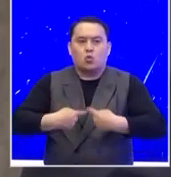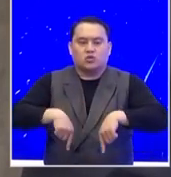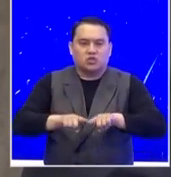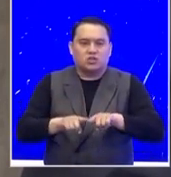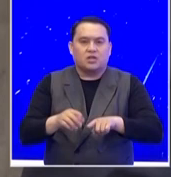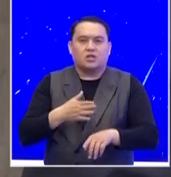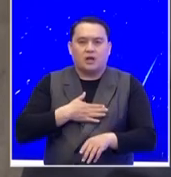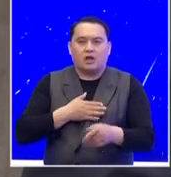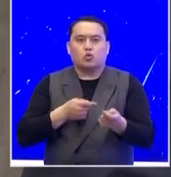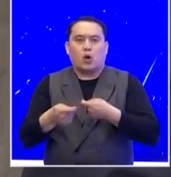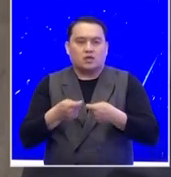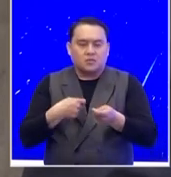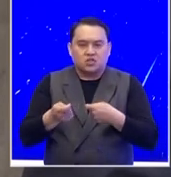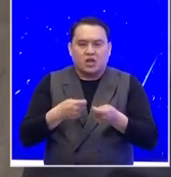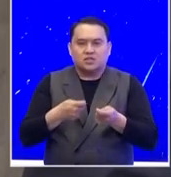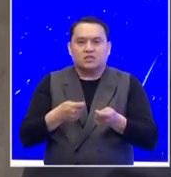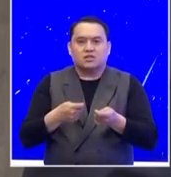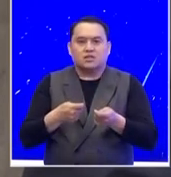учреждению и администрации